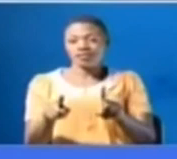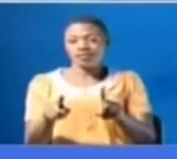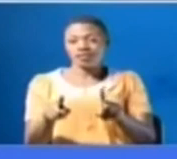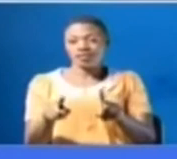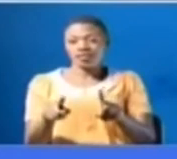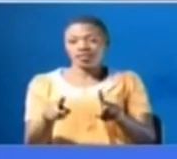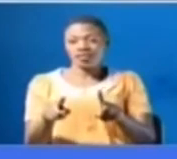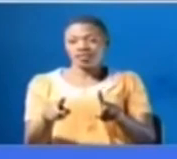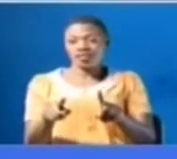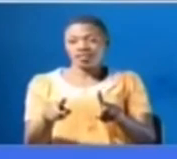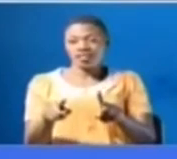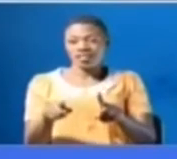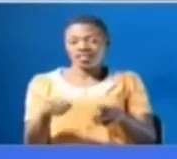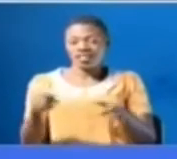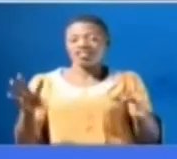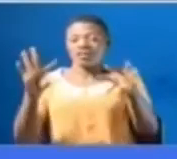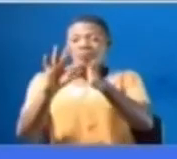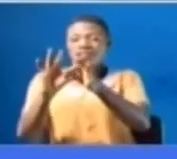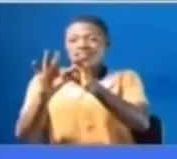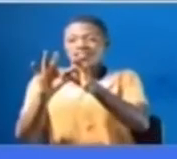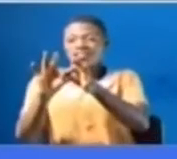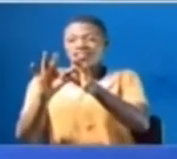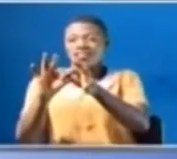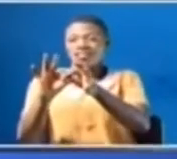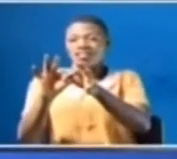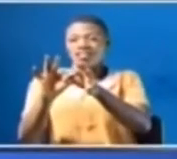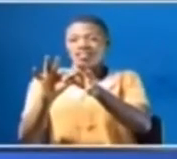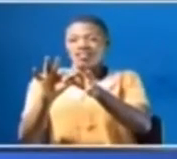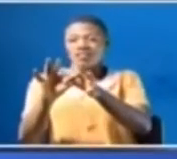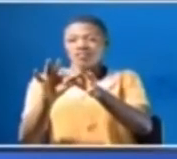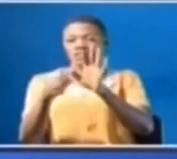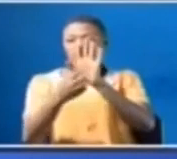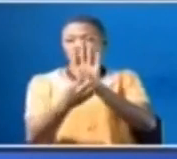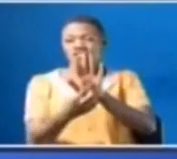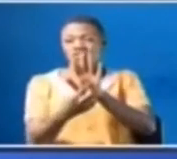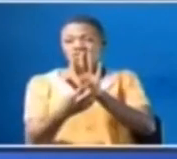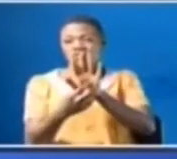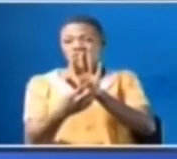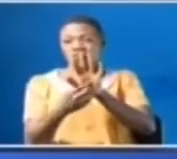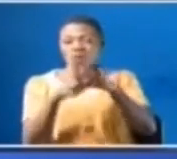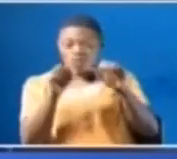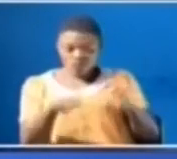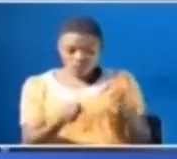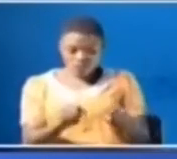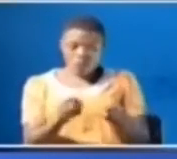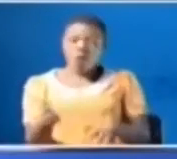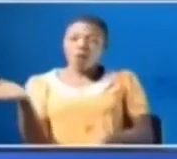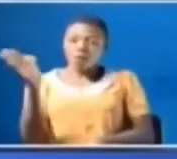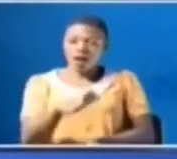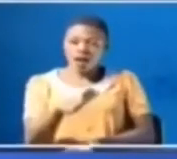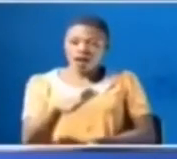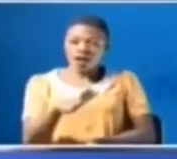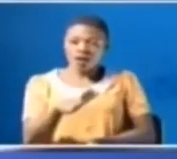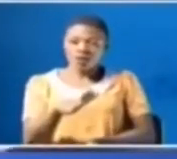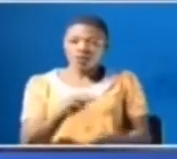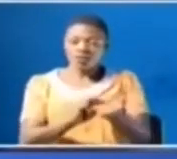reorienting ama hii maji ambayo tunazungumzia, kwa mfano tuweza tukarejelea mfumo huo tulikuwa nao wa zile kama ni